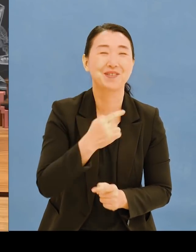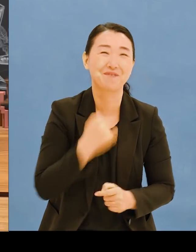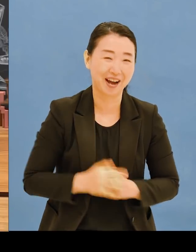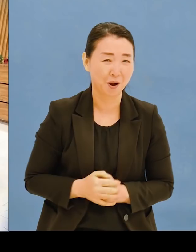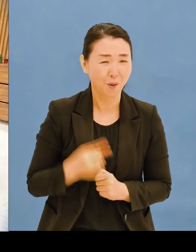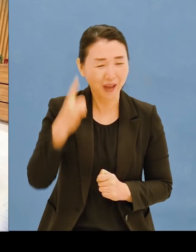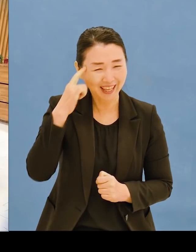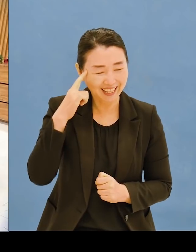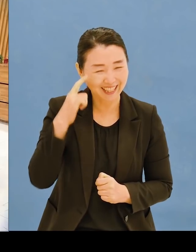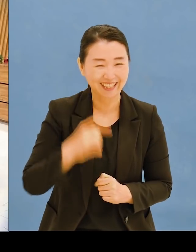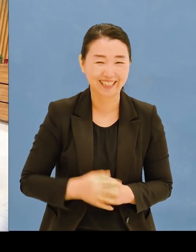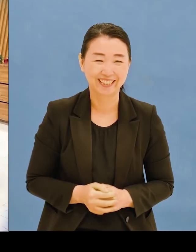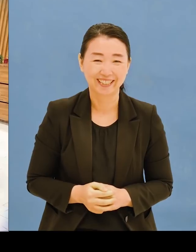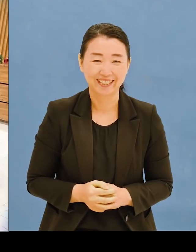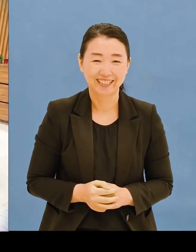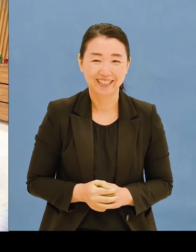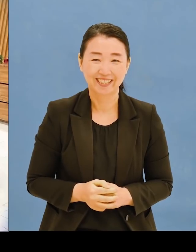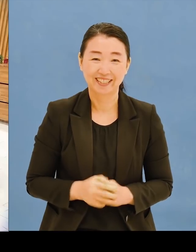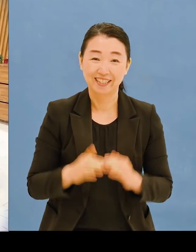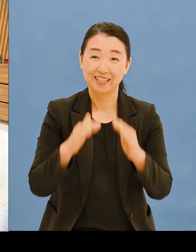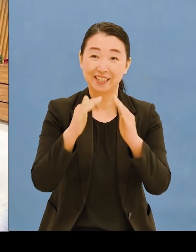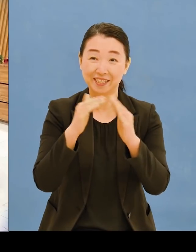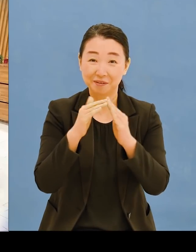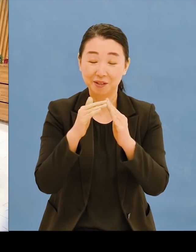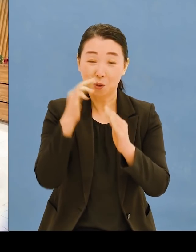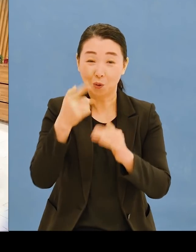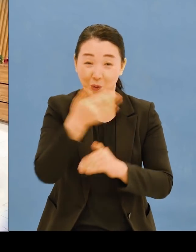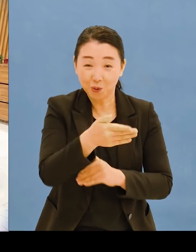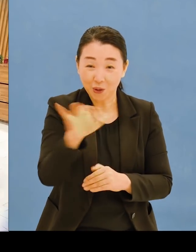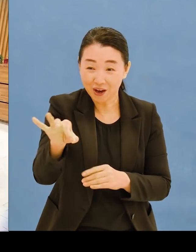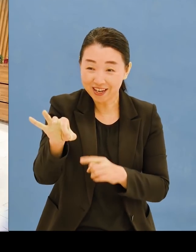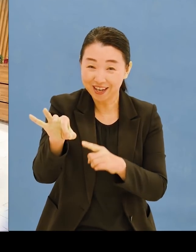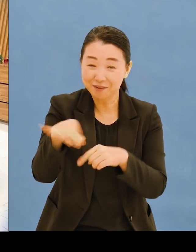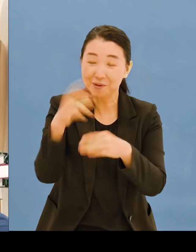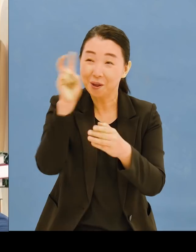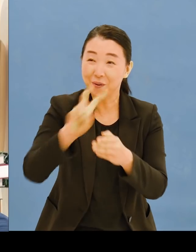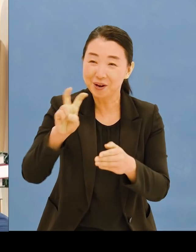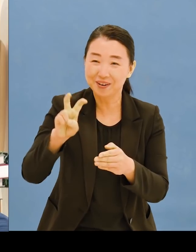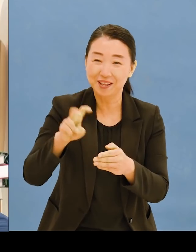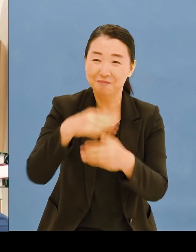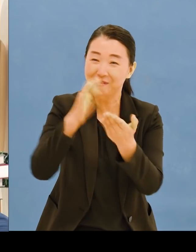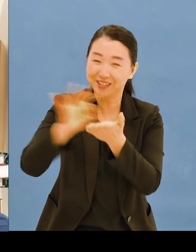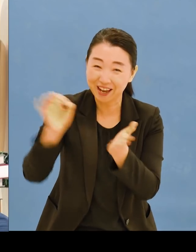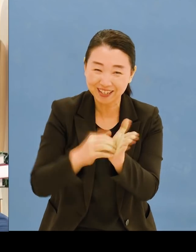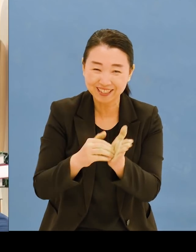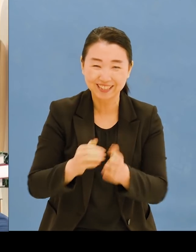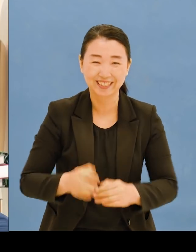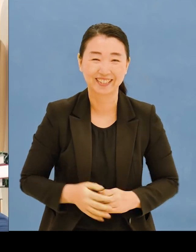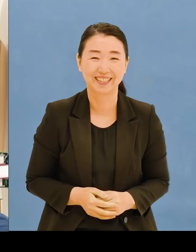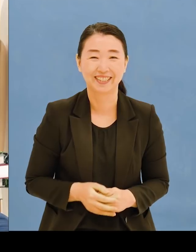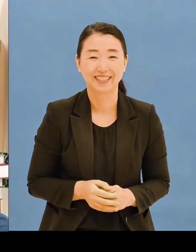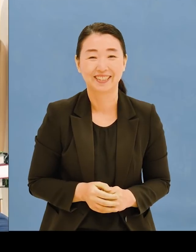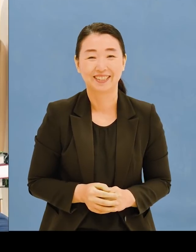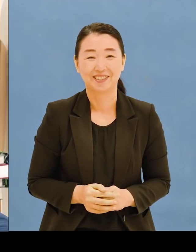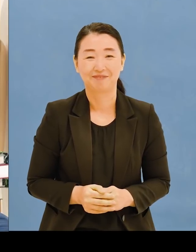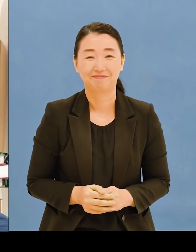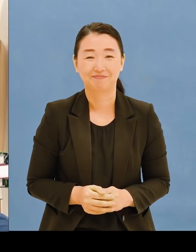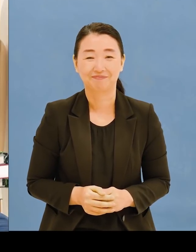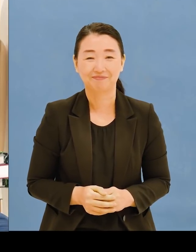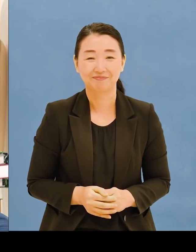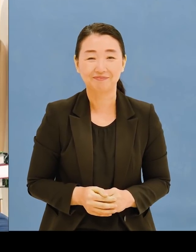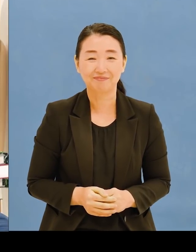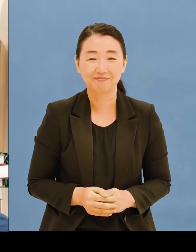저를 그때 집에서 준 용돈이 다 여기로 갔군요. 그런 것 같아요. 그리고